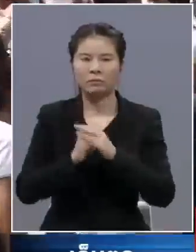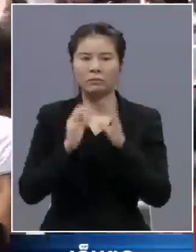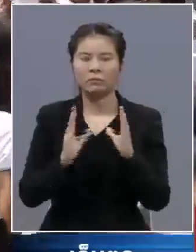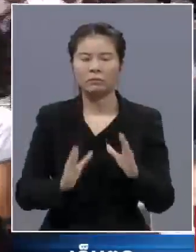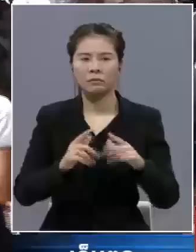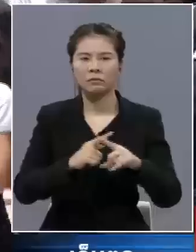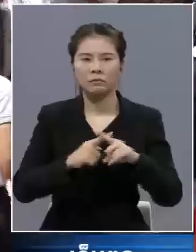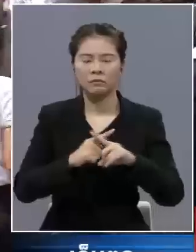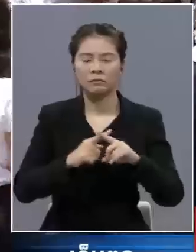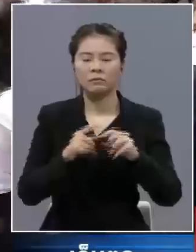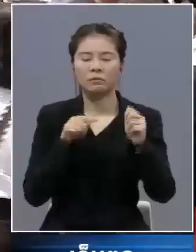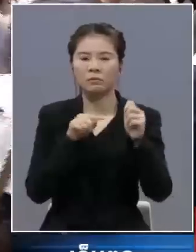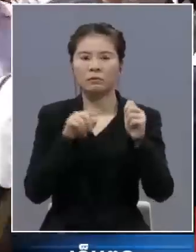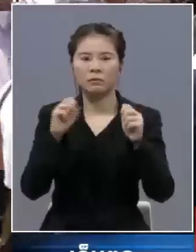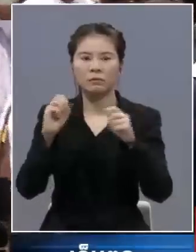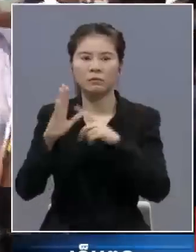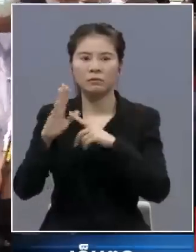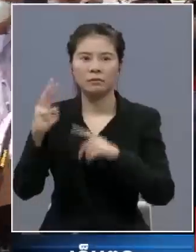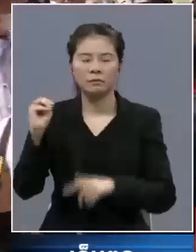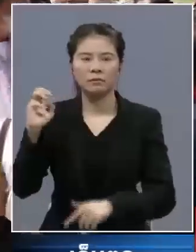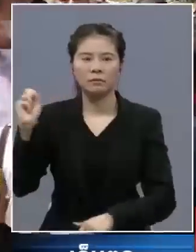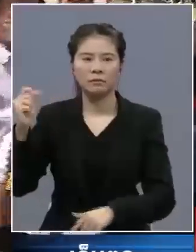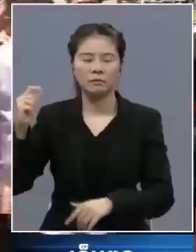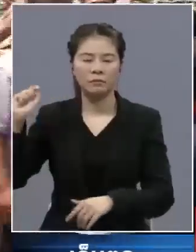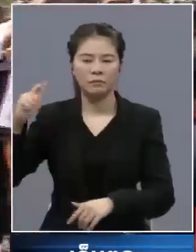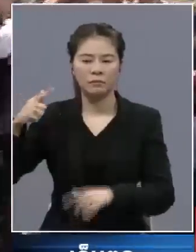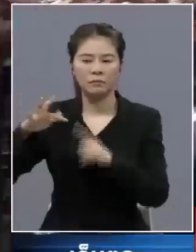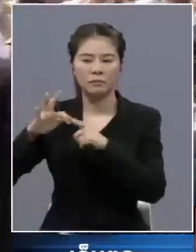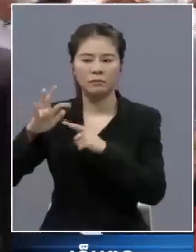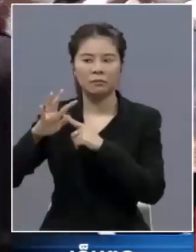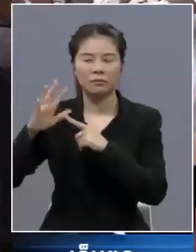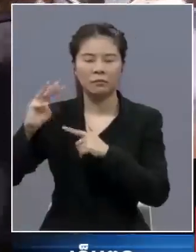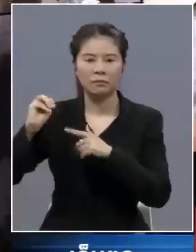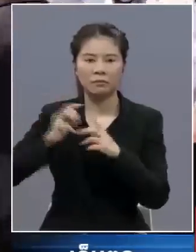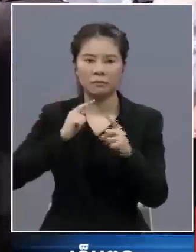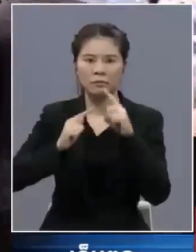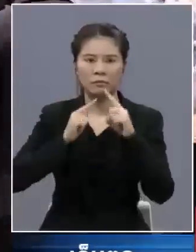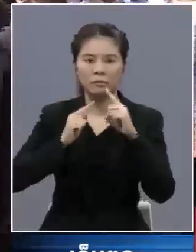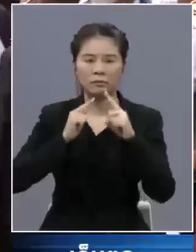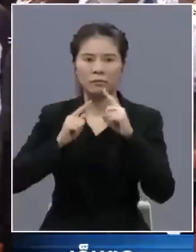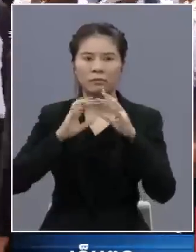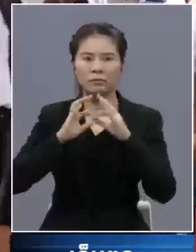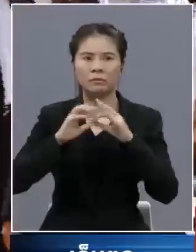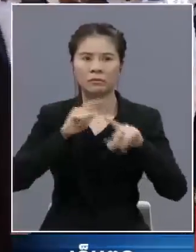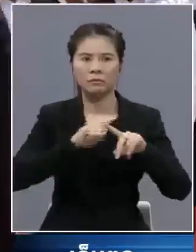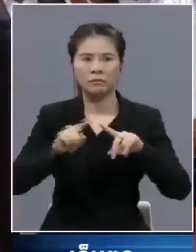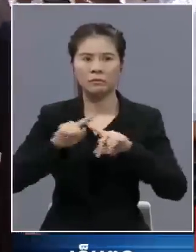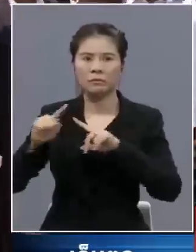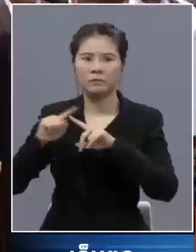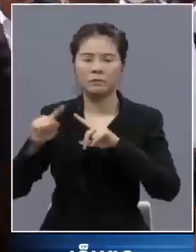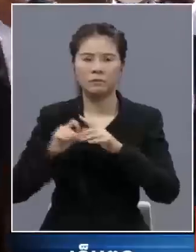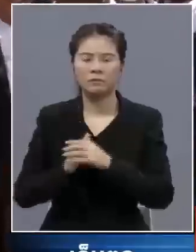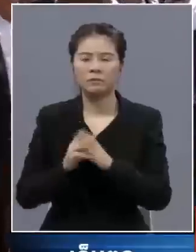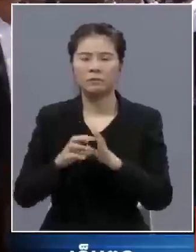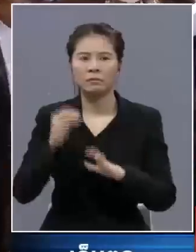ยที่อำเภอสามงามจังหวัดพิจิตรครับซึ่งทีมข่าวก่อนหน้านี้ครับก็ได้ไปพูดคุยกับผู้ประสบวาตภัยที่บ้านเรือนได้รับผลก